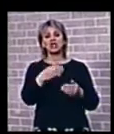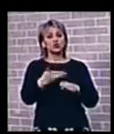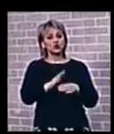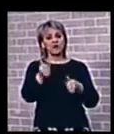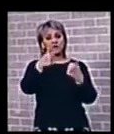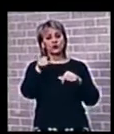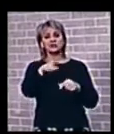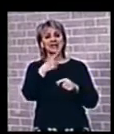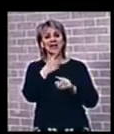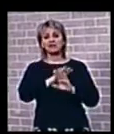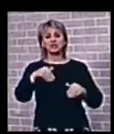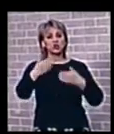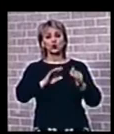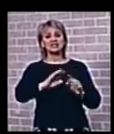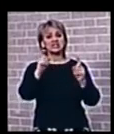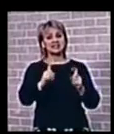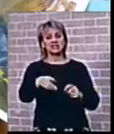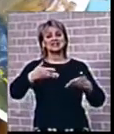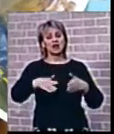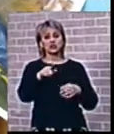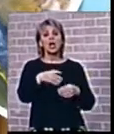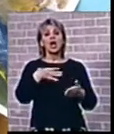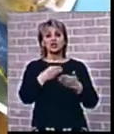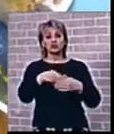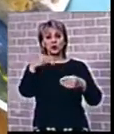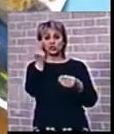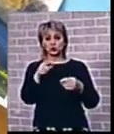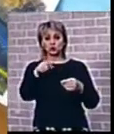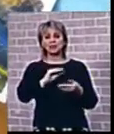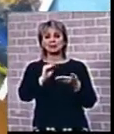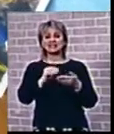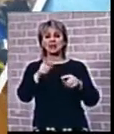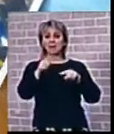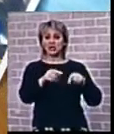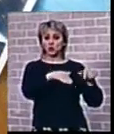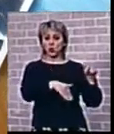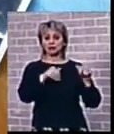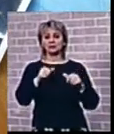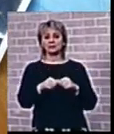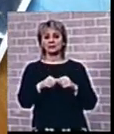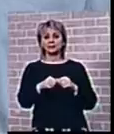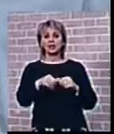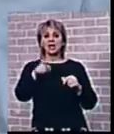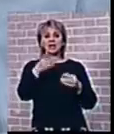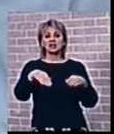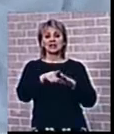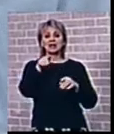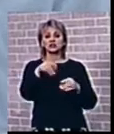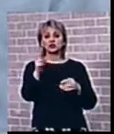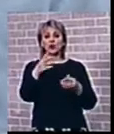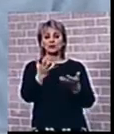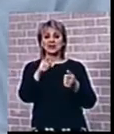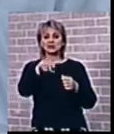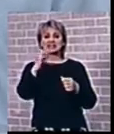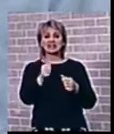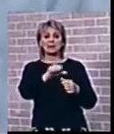не говорит, не ходит и даже не сидит с рождения. А свой авангардный рисунок писал пальцами ног. Те цвета, которые выбирает